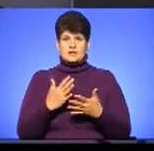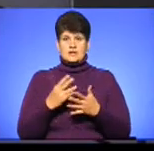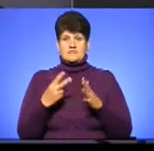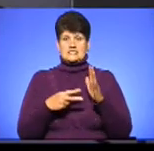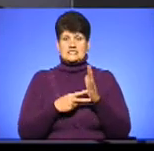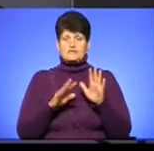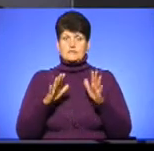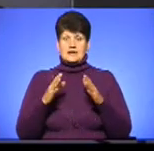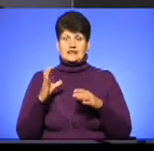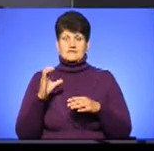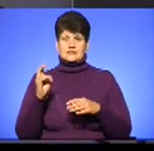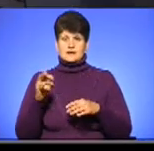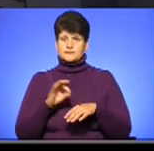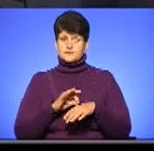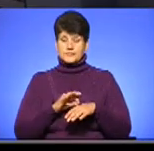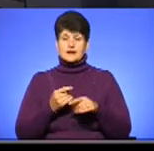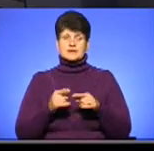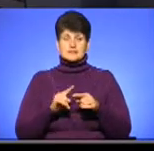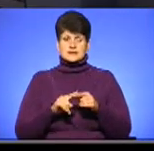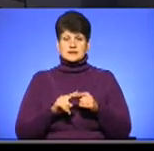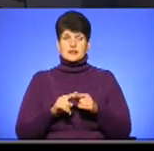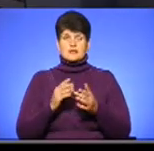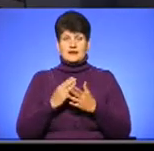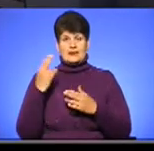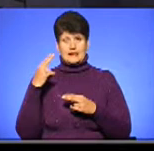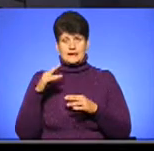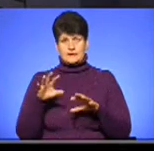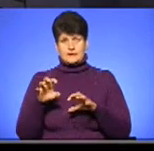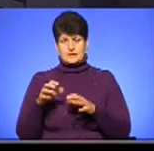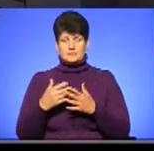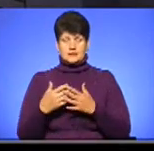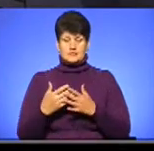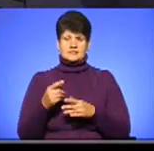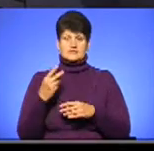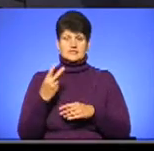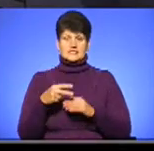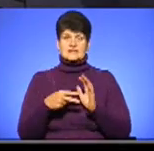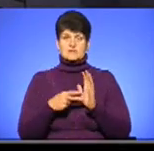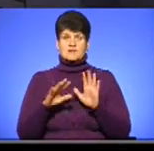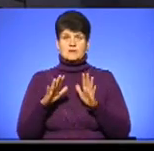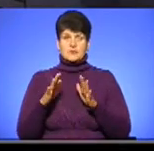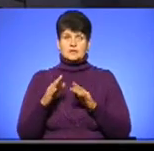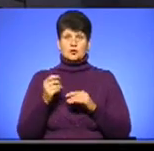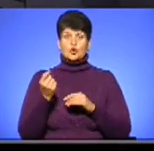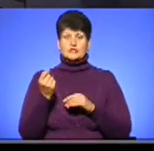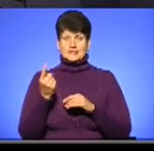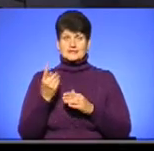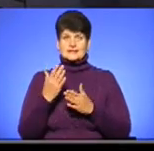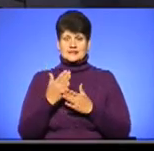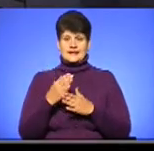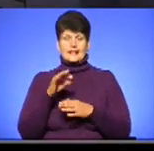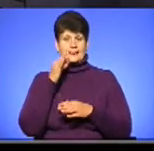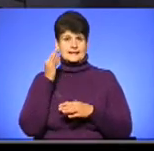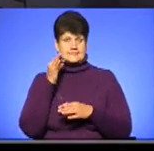сказу. Значна частина цих випадків припадає на дику фауну. Якщо, наприклад, із цих 27 випадків, то 11 припадає на